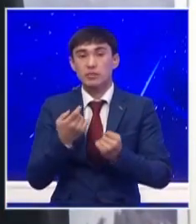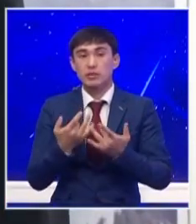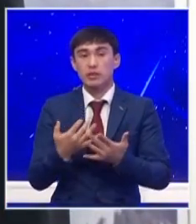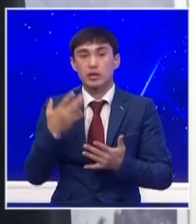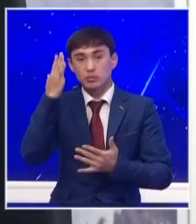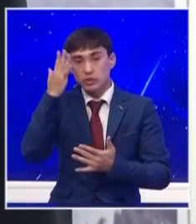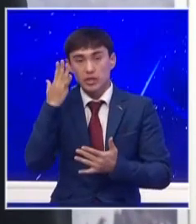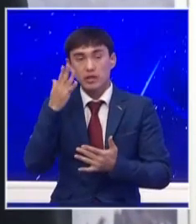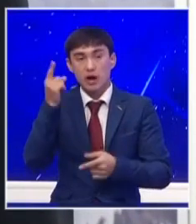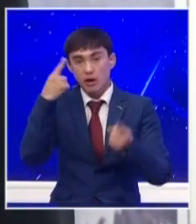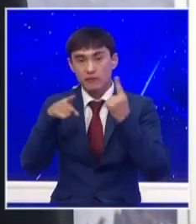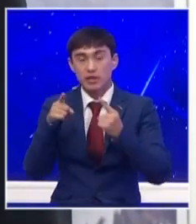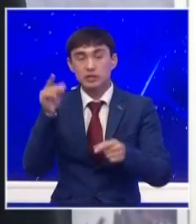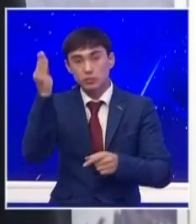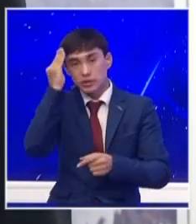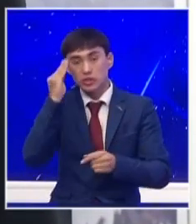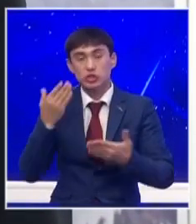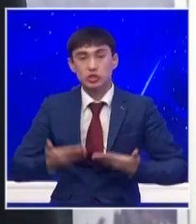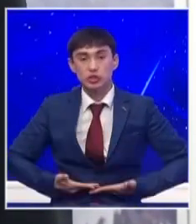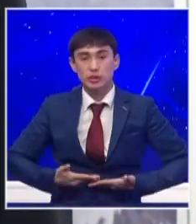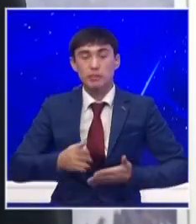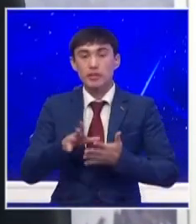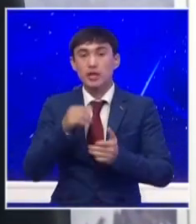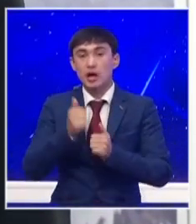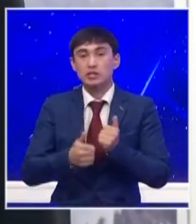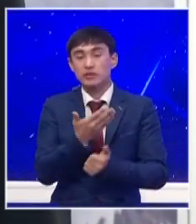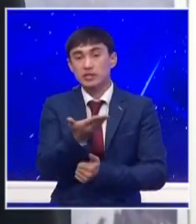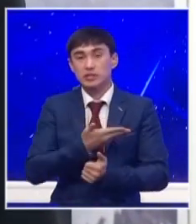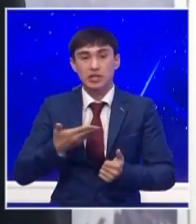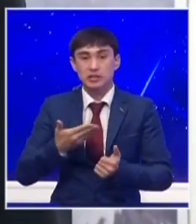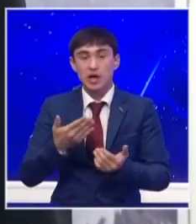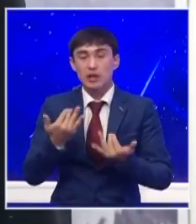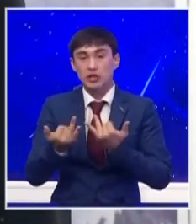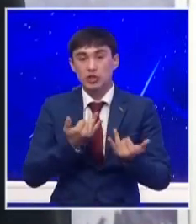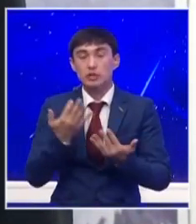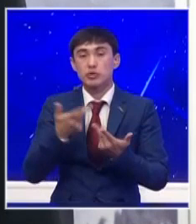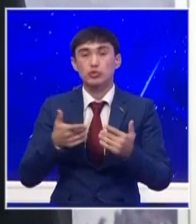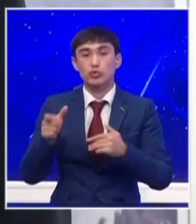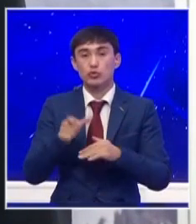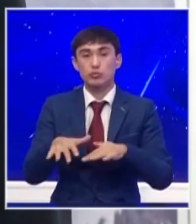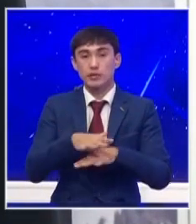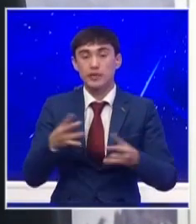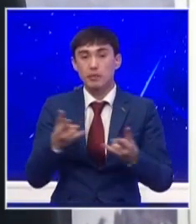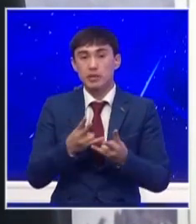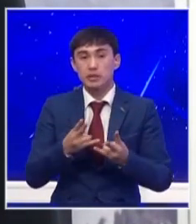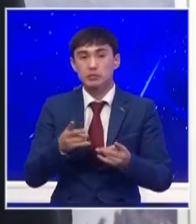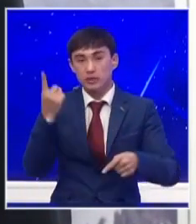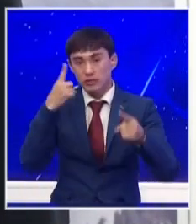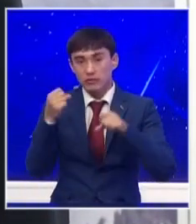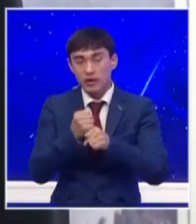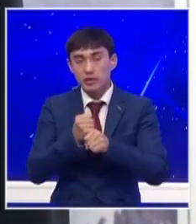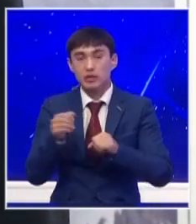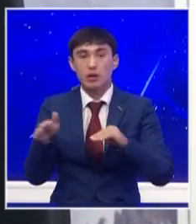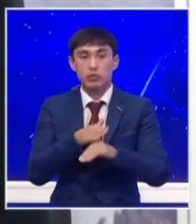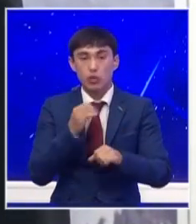размышление автора о смысле жизни о предназначении каждого из нас о взаимоотношениях между людьми о необходимости творить добро